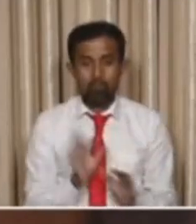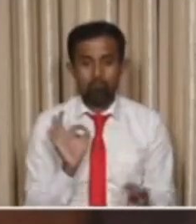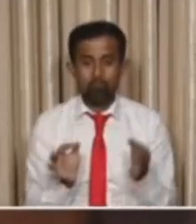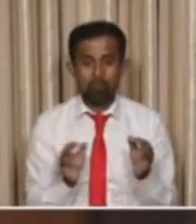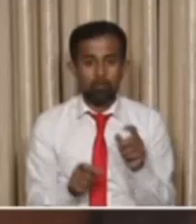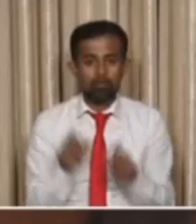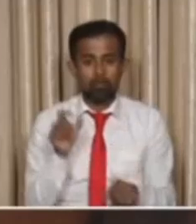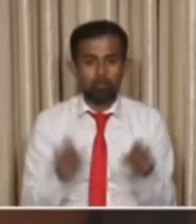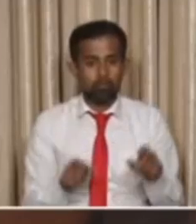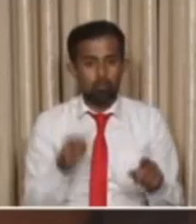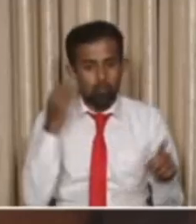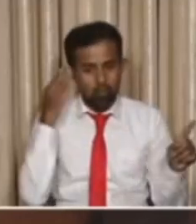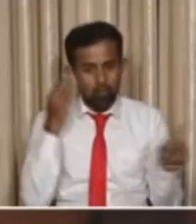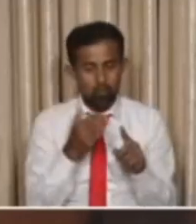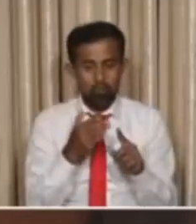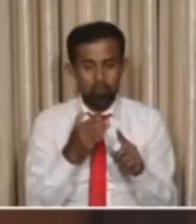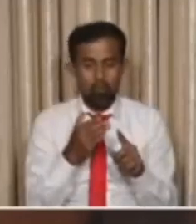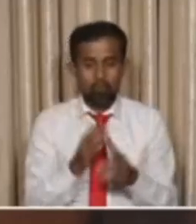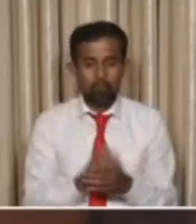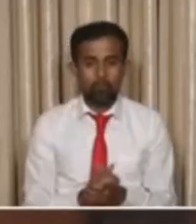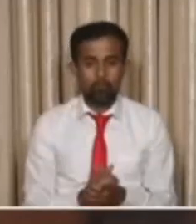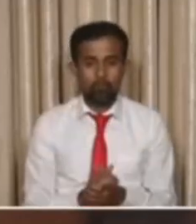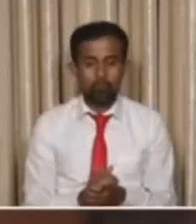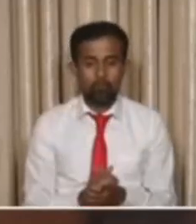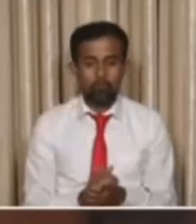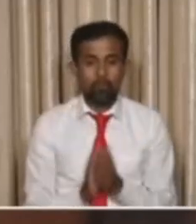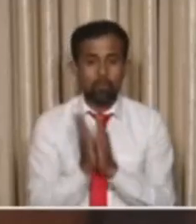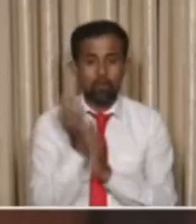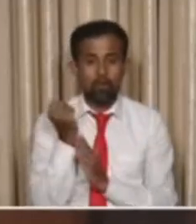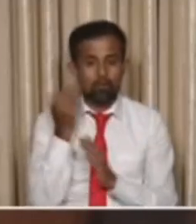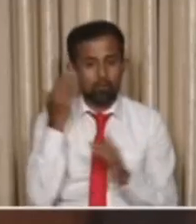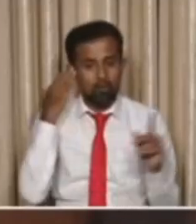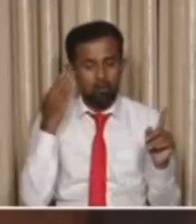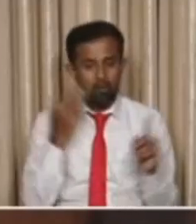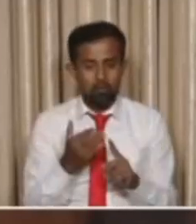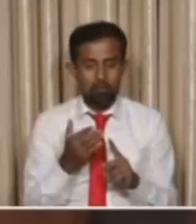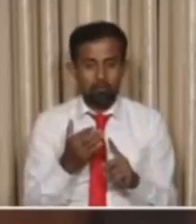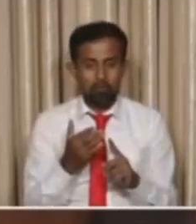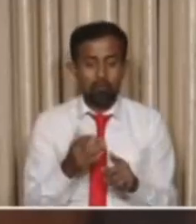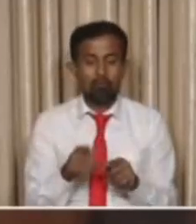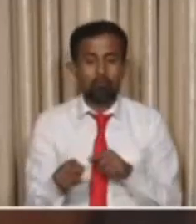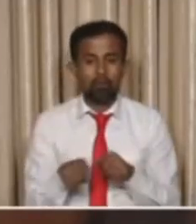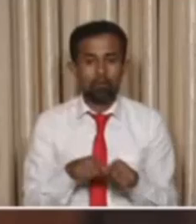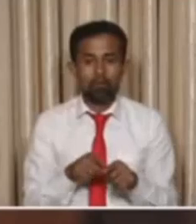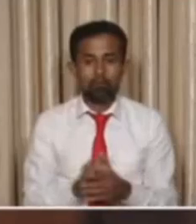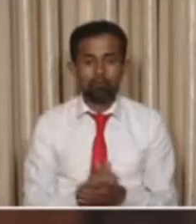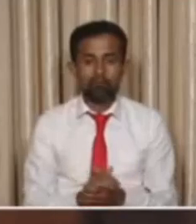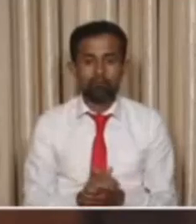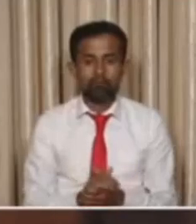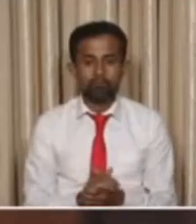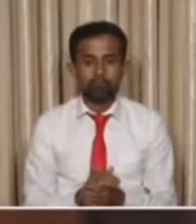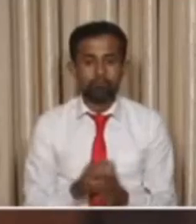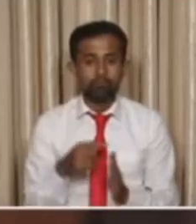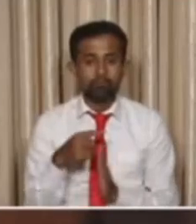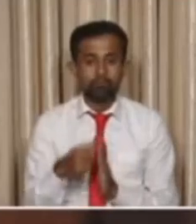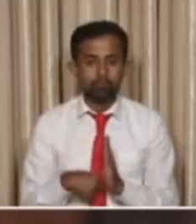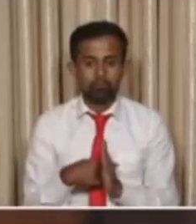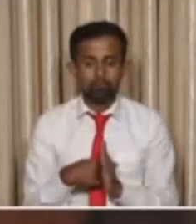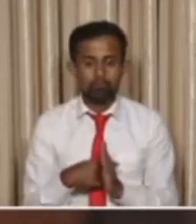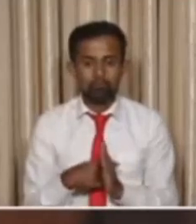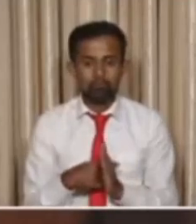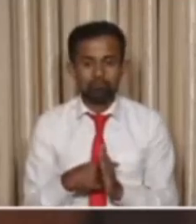தலைவர் என்ன சொன்னார்கள், இந்த நாட்டிலே 70 ஆண்டுகளிலே ஒரு யுத்தம் வருவதற்கு முதல் இந்த நாட்டிற்குள்ளே உள்நாட்டுக்குள்ளே அரசியல்